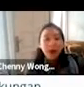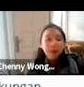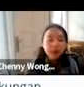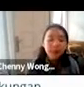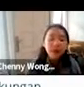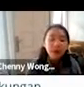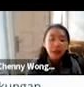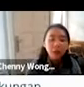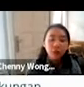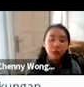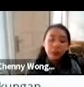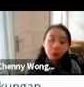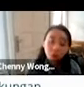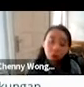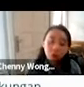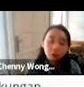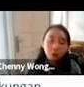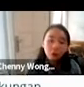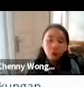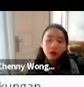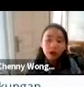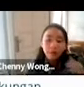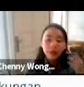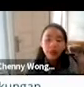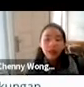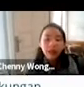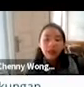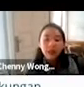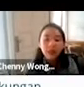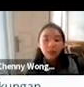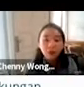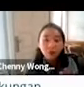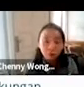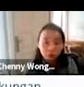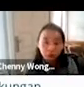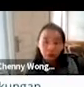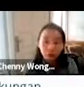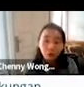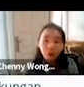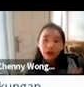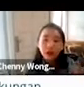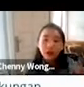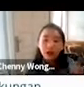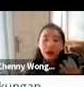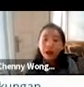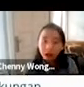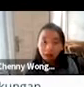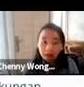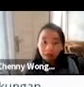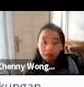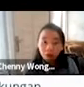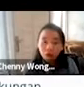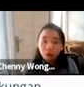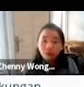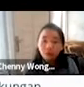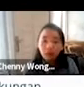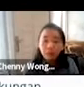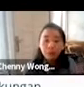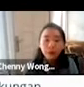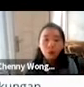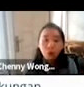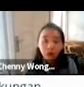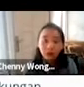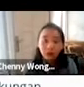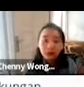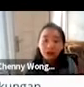nah sebenarnya apa sih dampak dari generasi itu greenwash yaitu kemudian akan melahirkan Green consumer Confession atau kemudian keadaan dimana konsumen